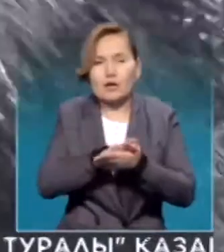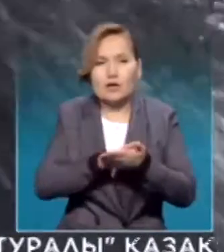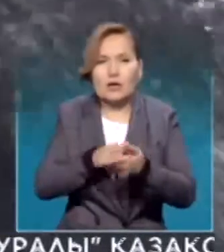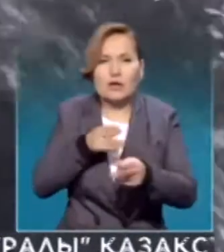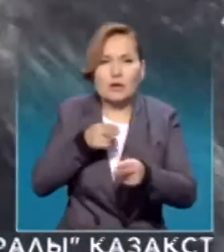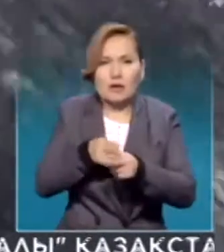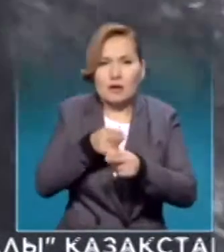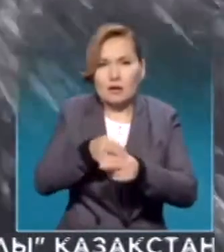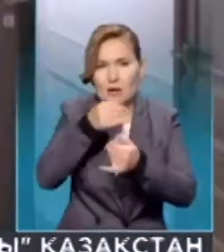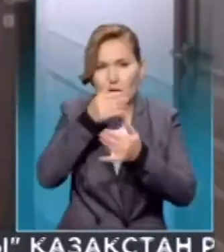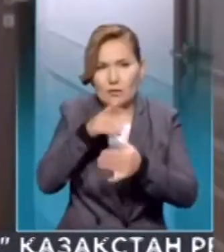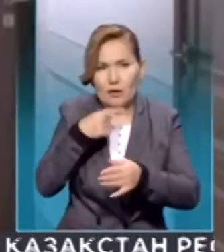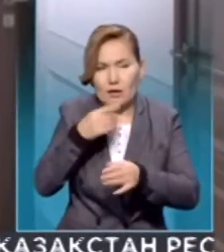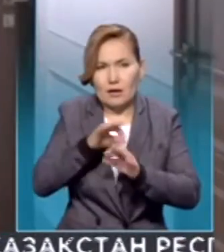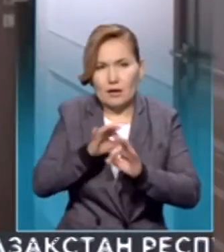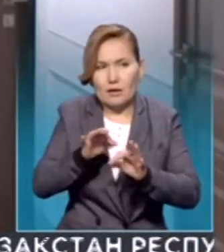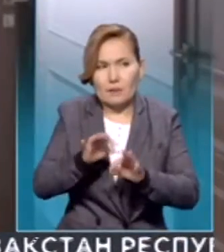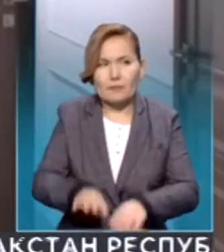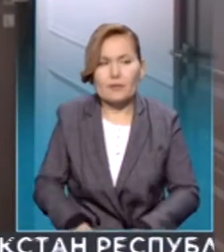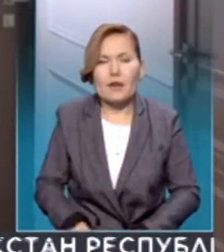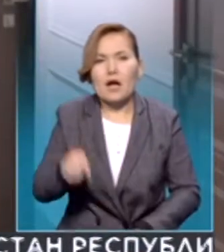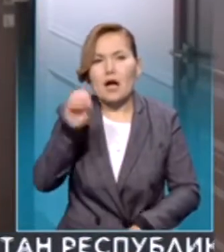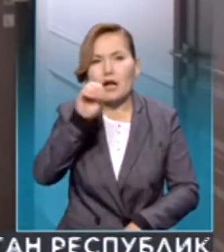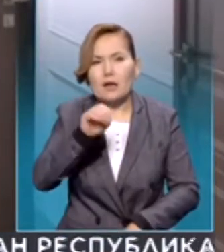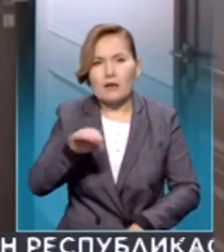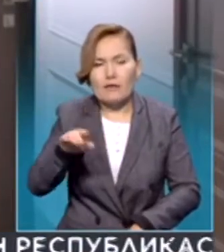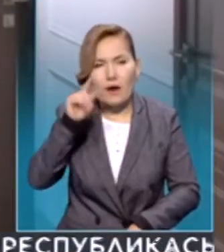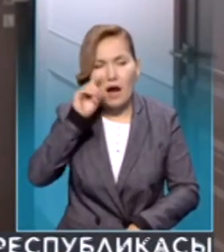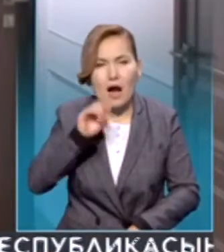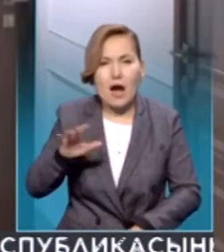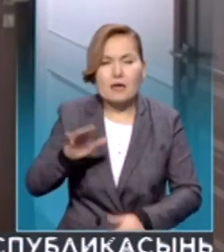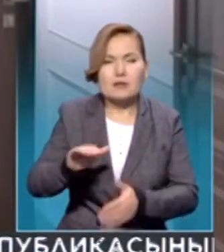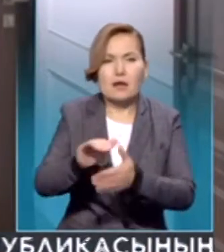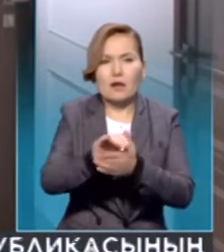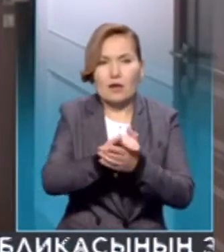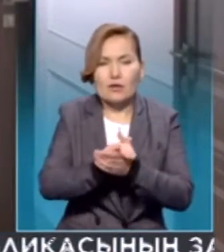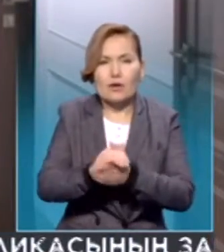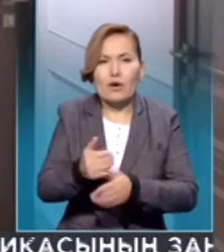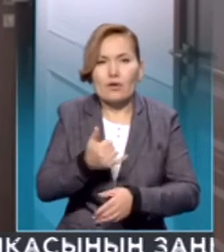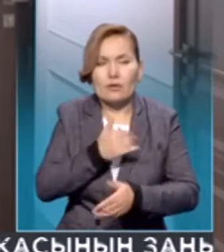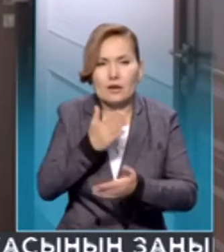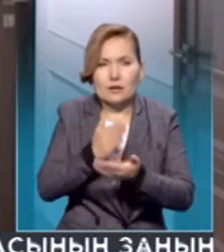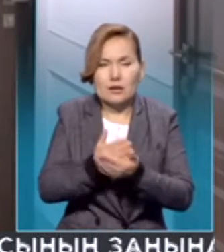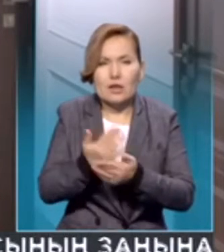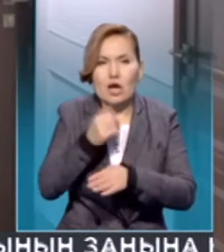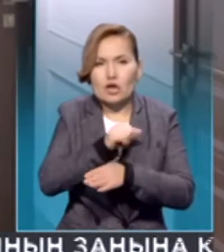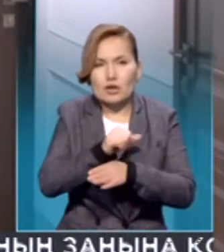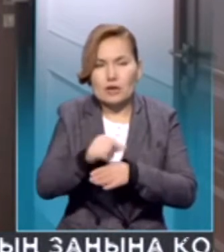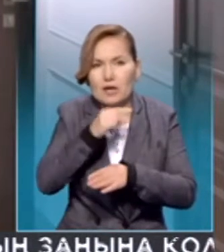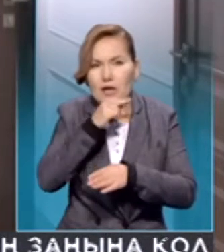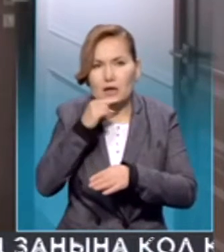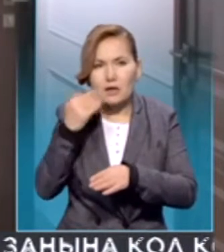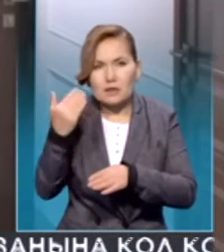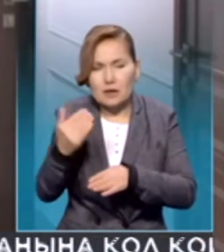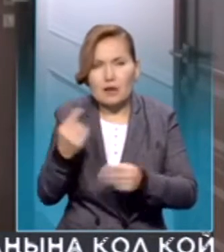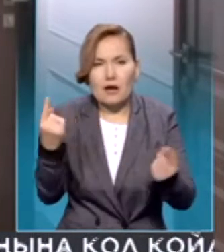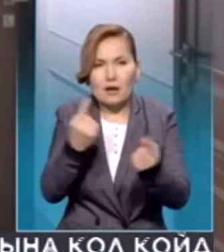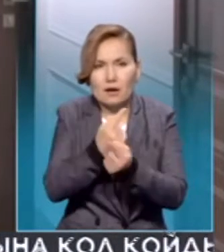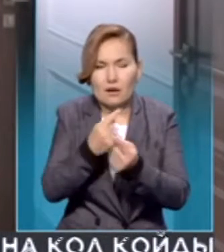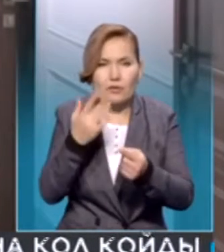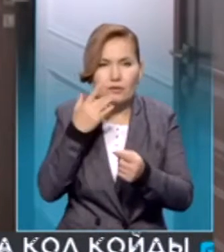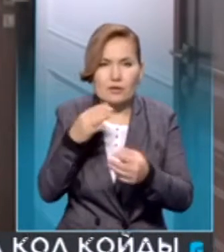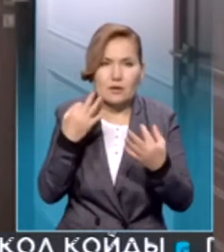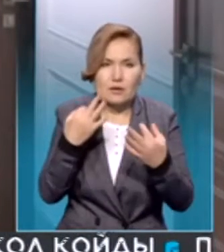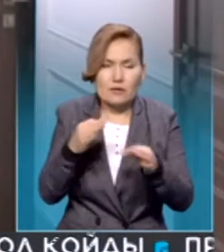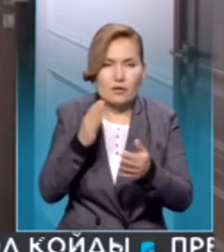қоя алмаймыз деп отыр. Еуразиялық одақ құрғалы бері ашық. Арамызда өнім қалай ары қарай кетсе, солай бері қарай да келіп